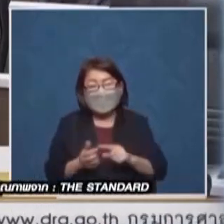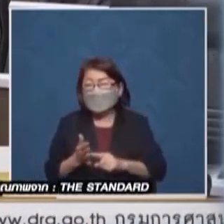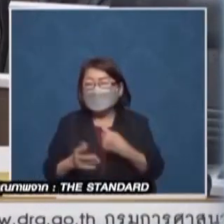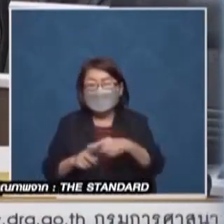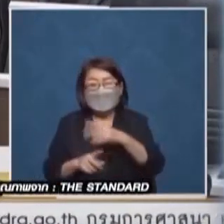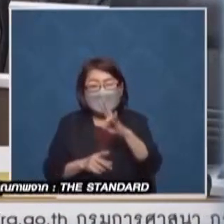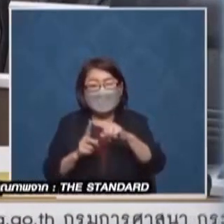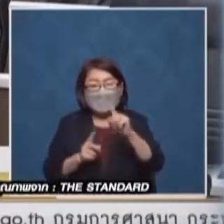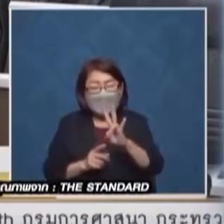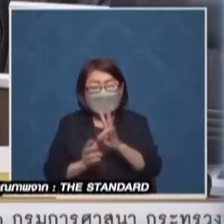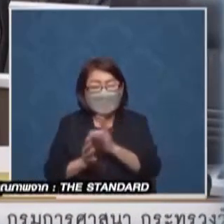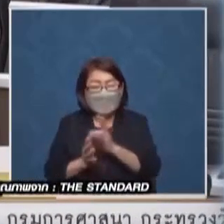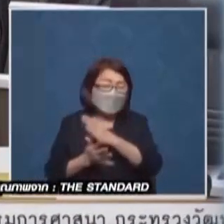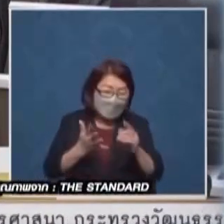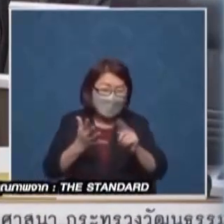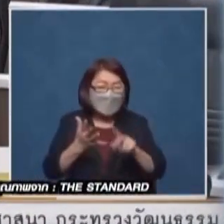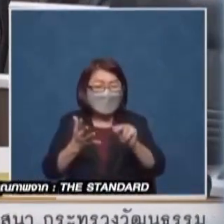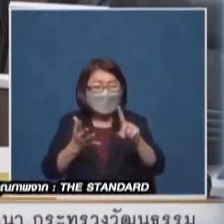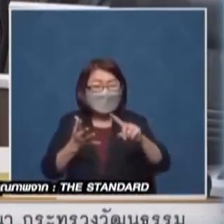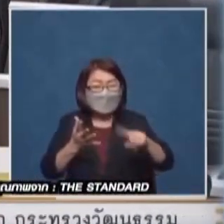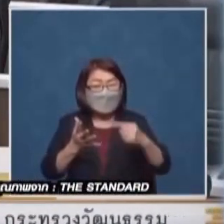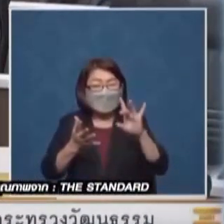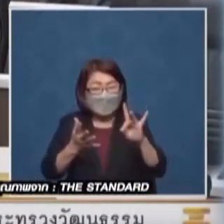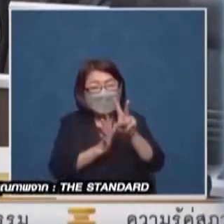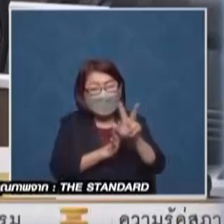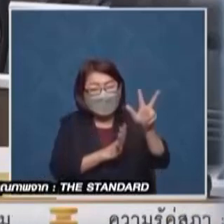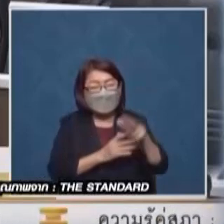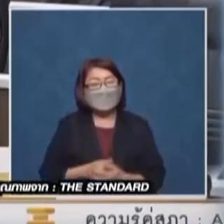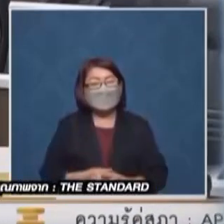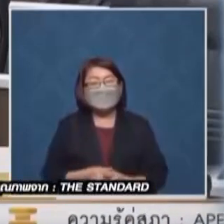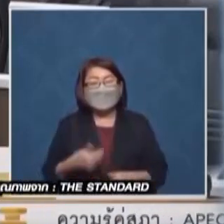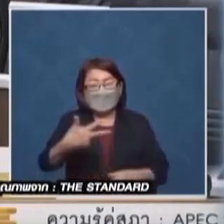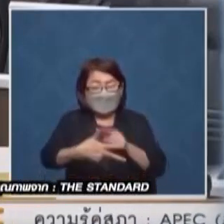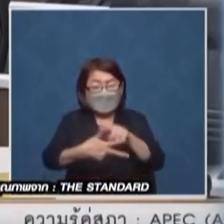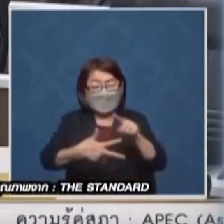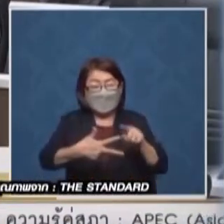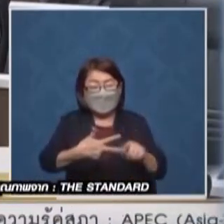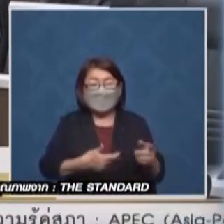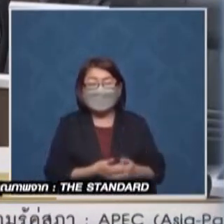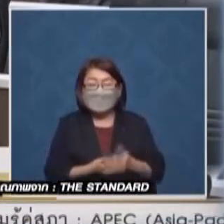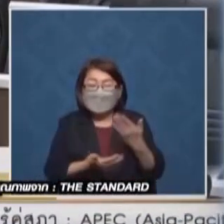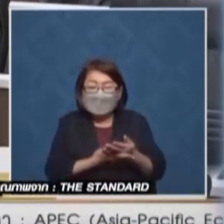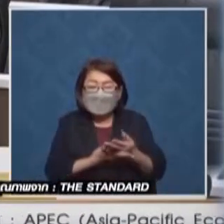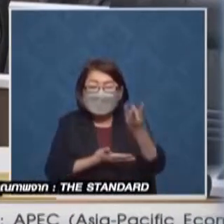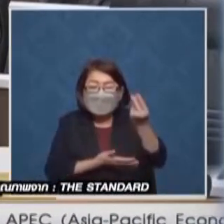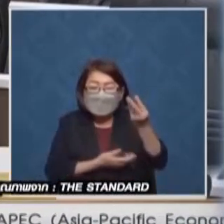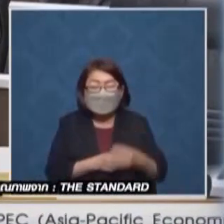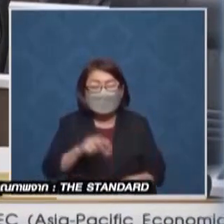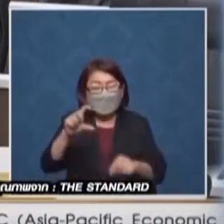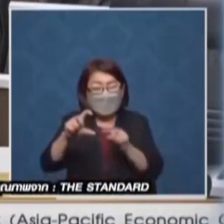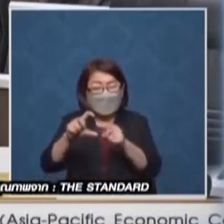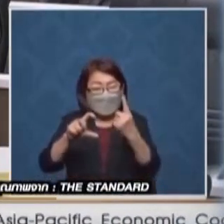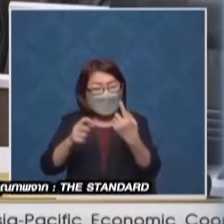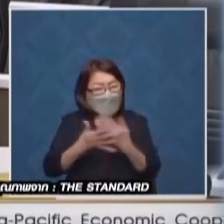ทำไมราคาวัคซีนมันไม่เสถียรมันแตกต่างกัน ค่ะ ครั้งแรก14เหรียญ14เหรียญวันนี้เ